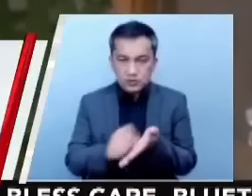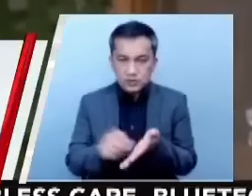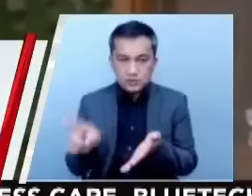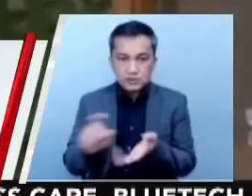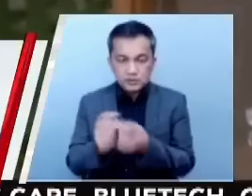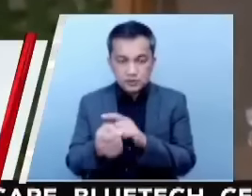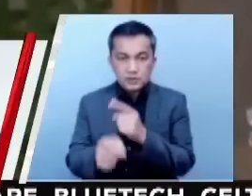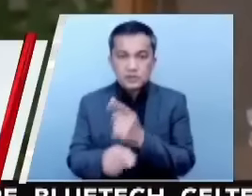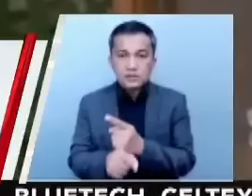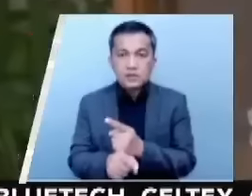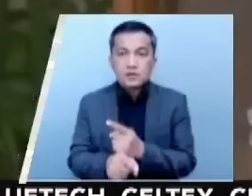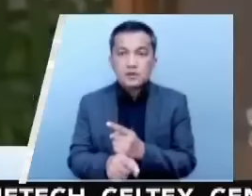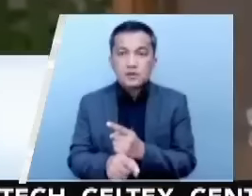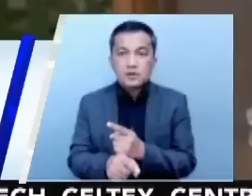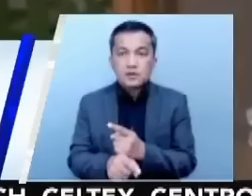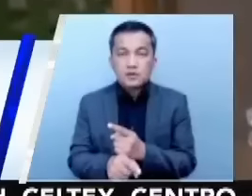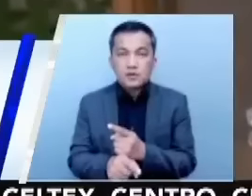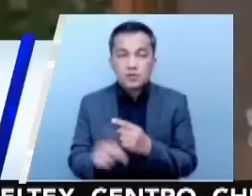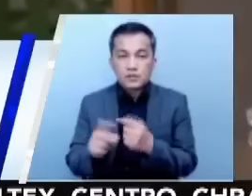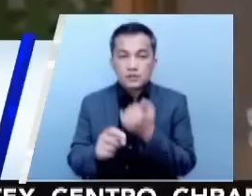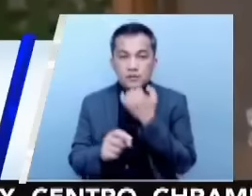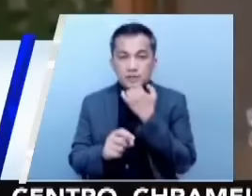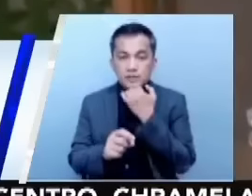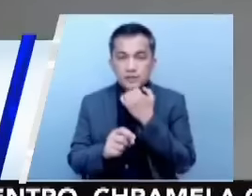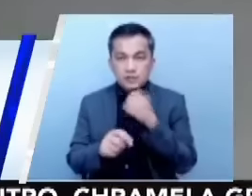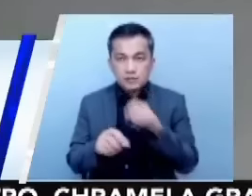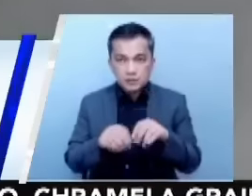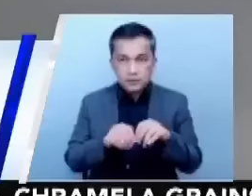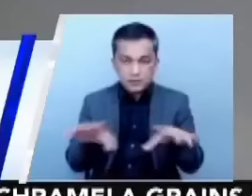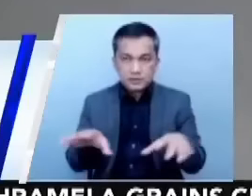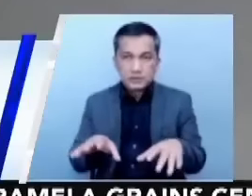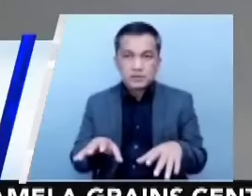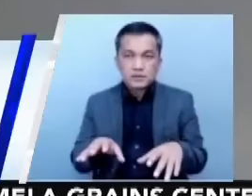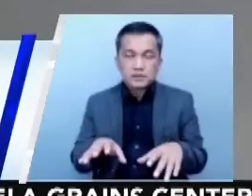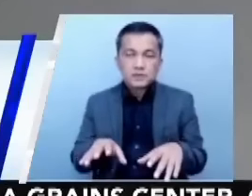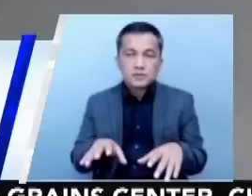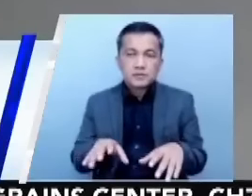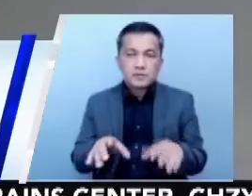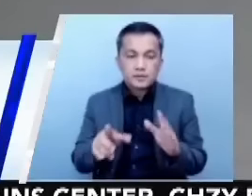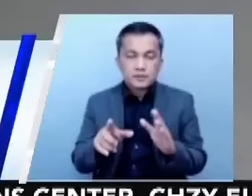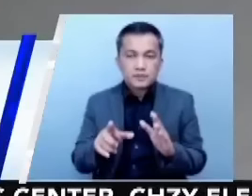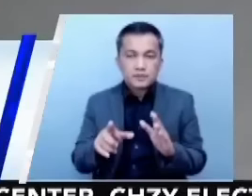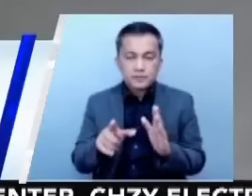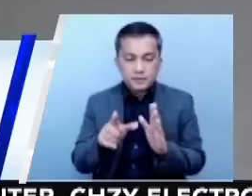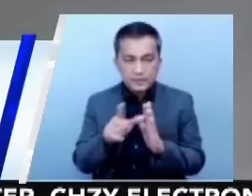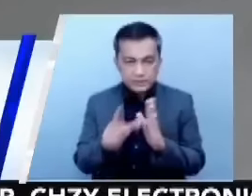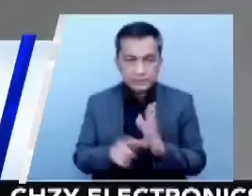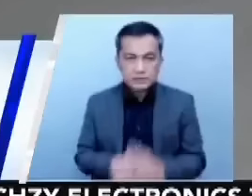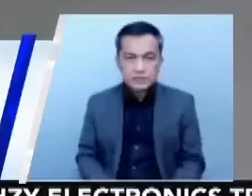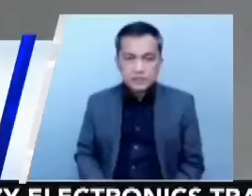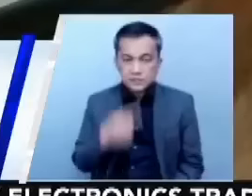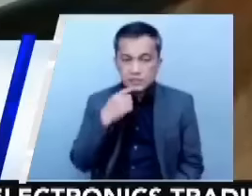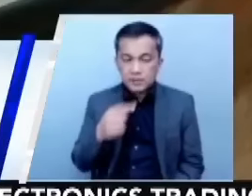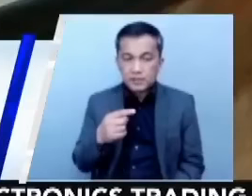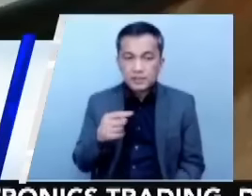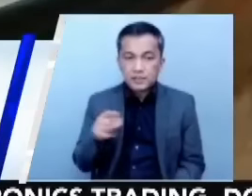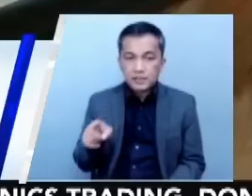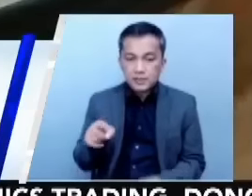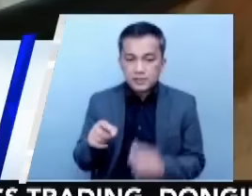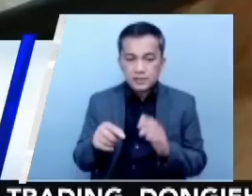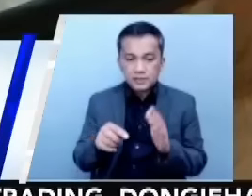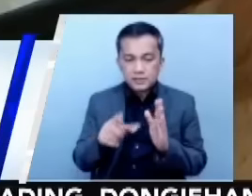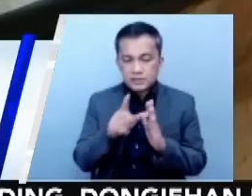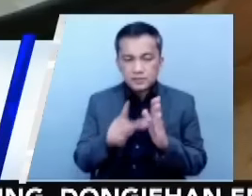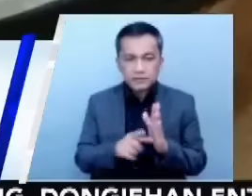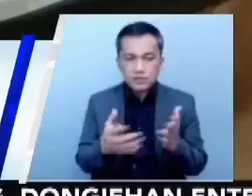ano yung mali sa implementation ng batas. Giit ng konseho, ang nasa batas ay walang limitasyon sa pwedeng i-order